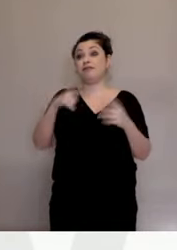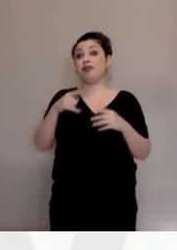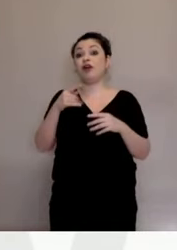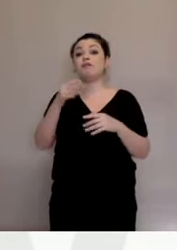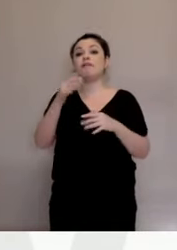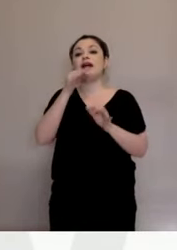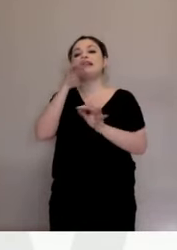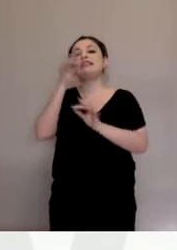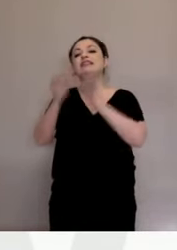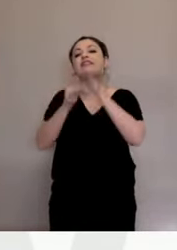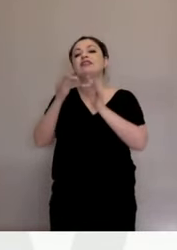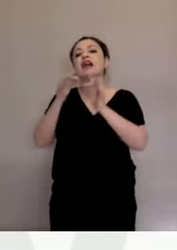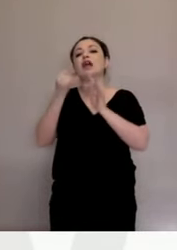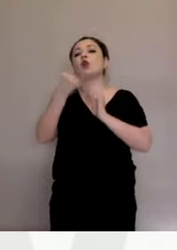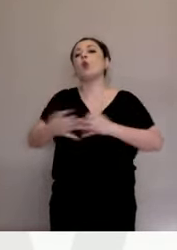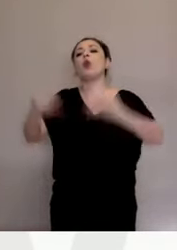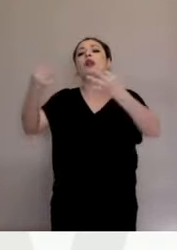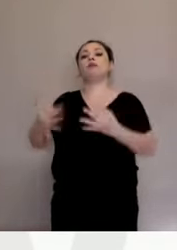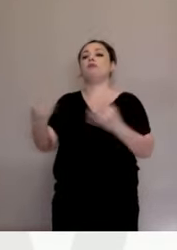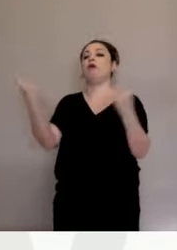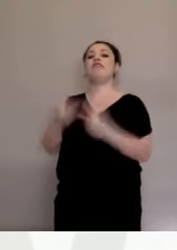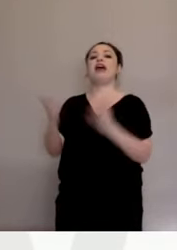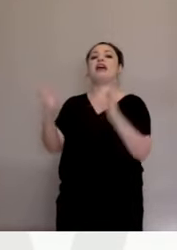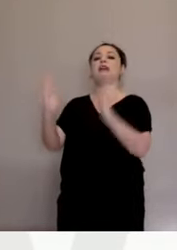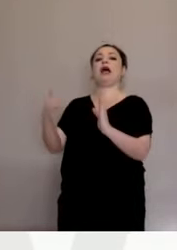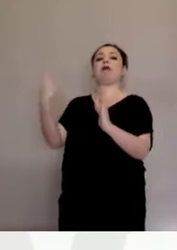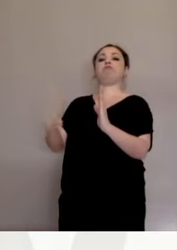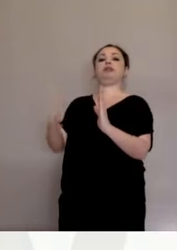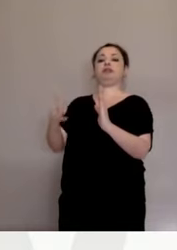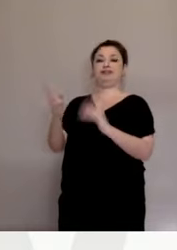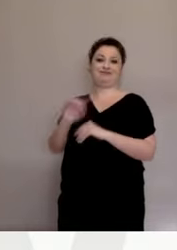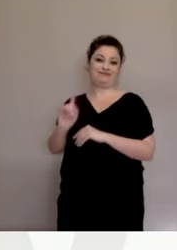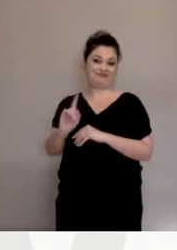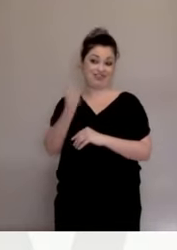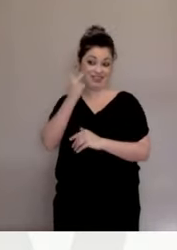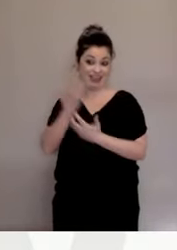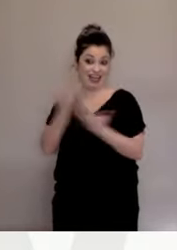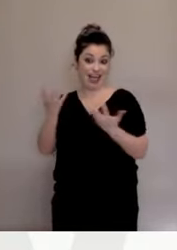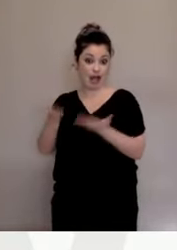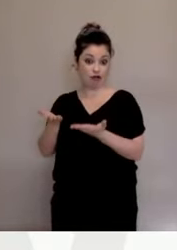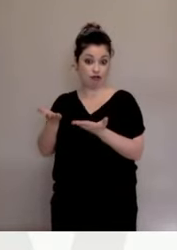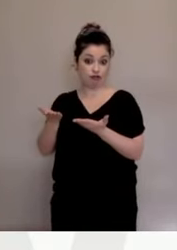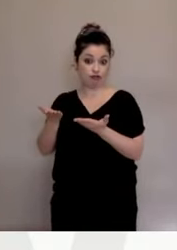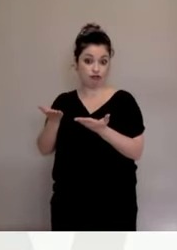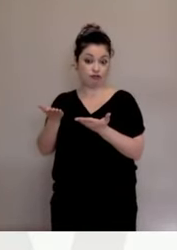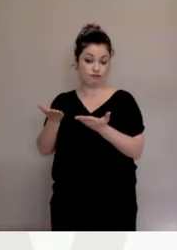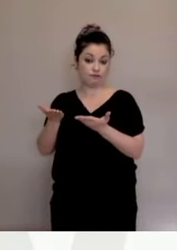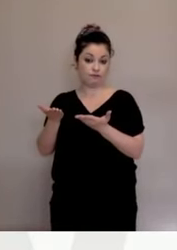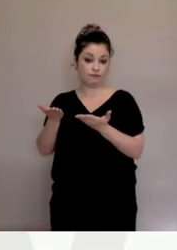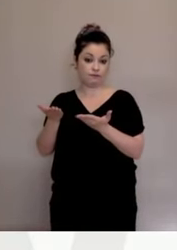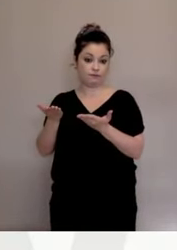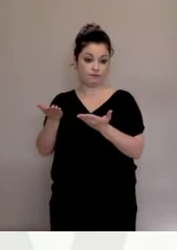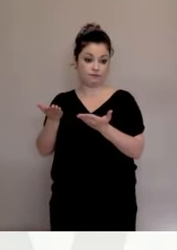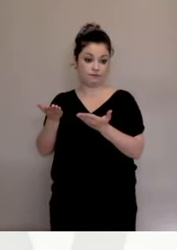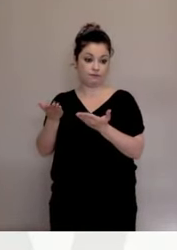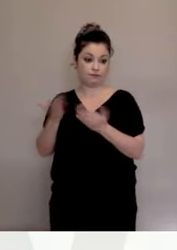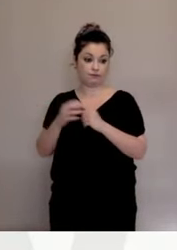un'ultima verità di questa comunità. Vuol dire che